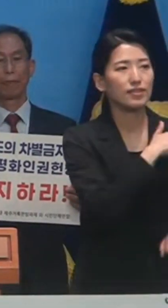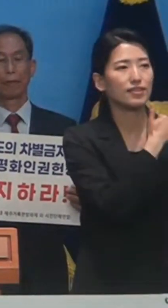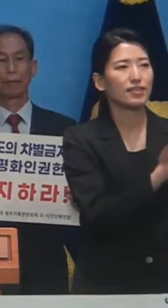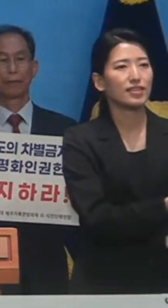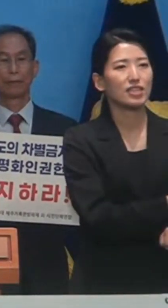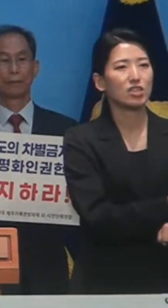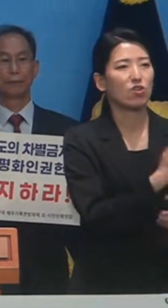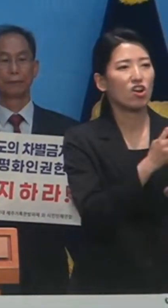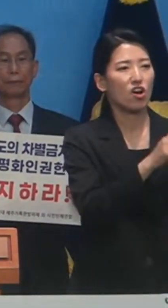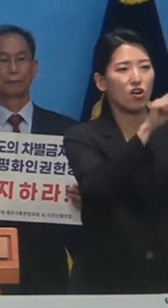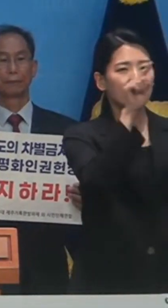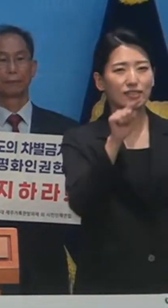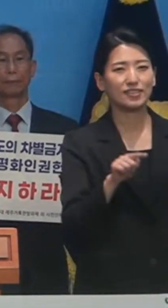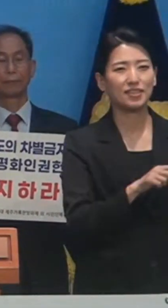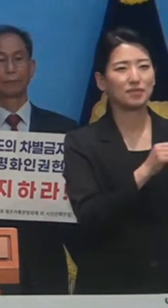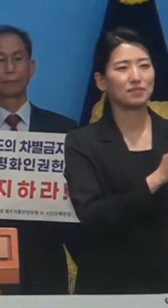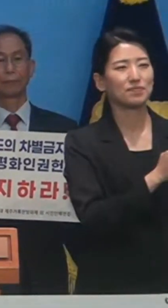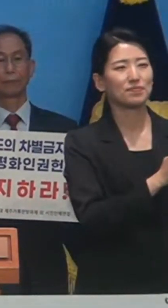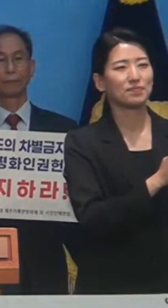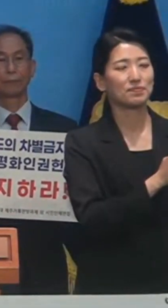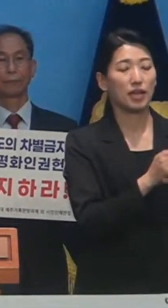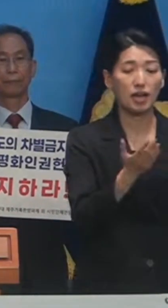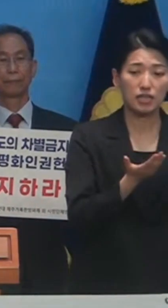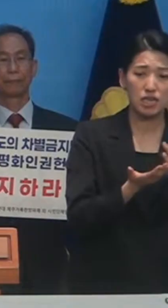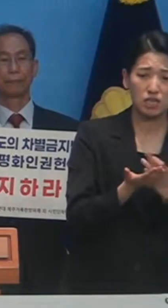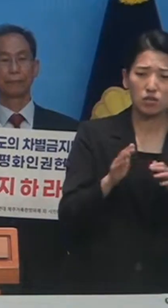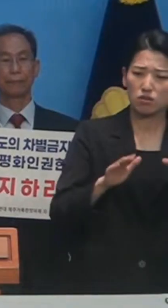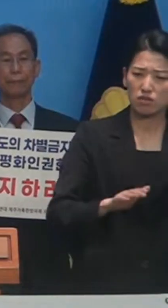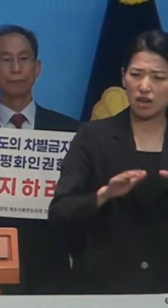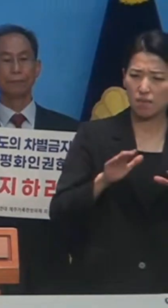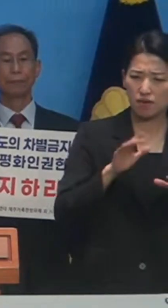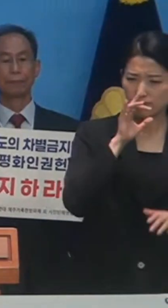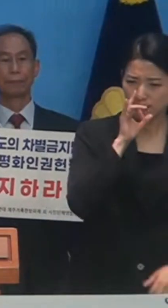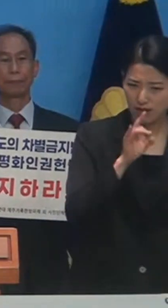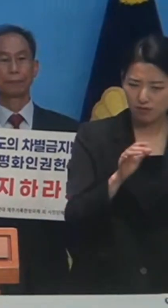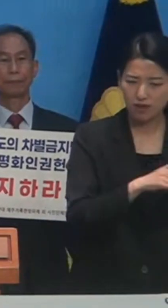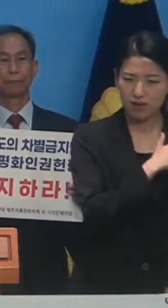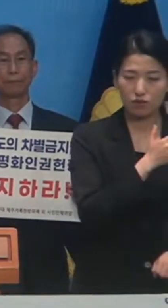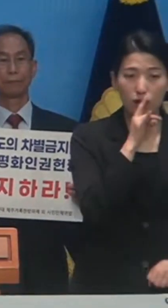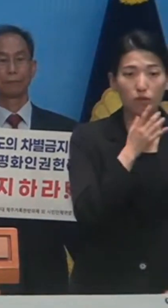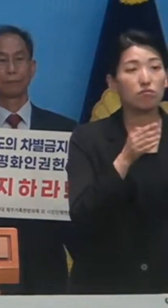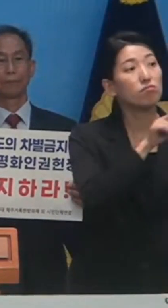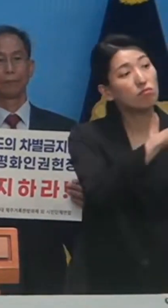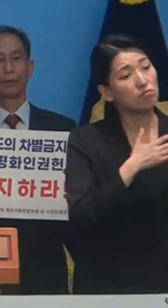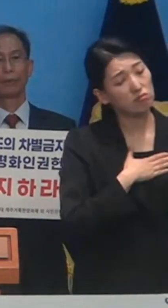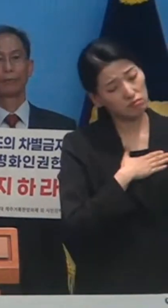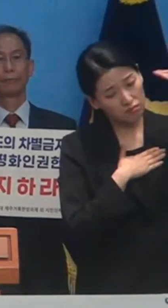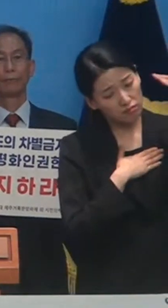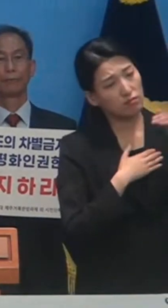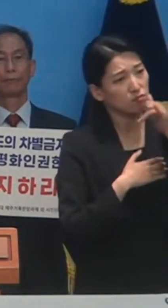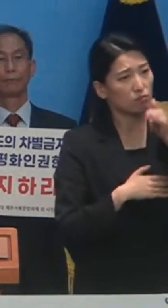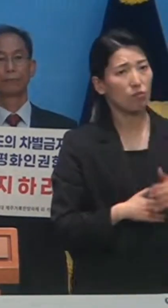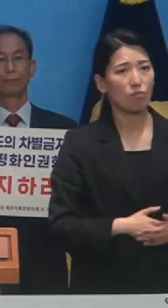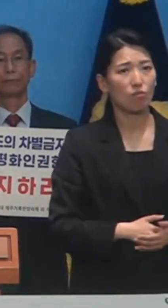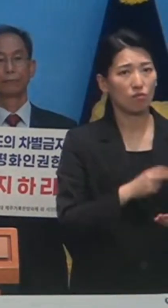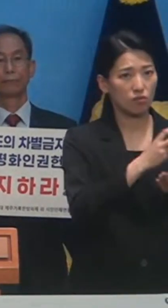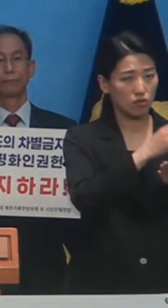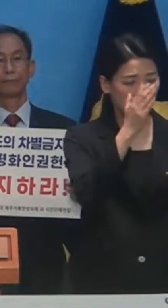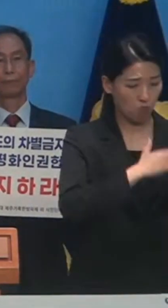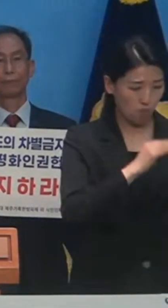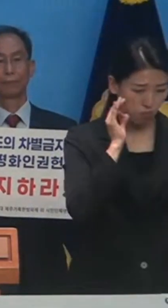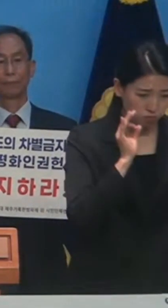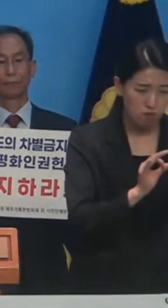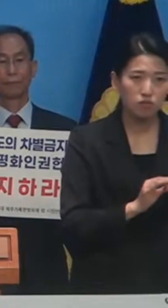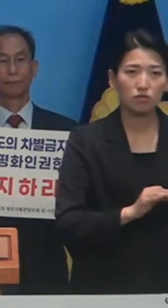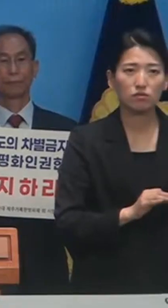만들면서 제주도민들에게 차별행위와 인권 침해를 하였습니다. 헌장은 어떠한 사실에